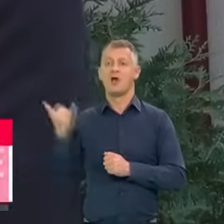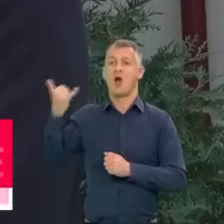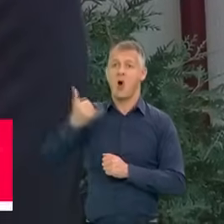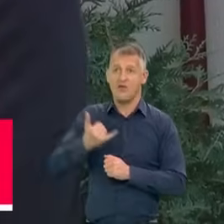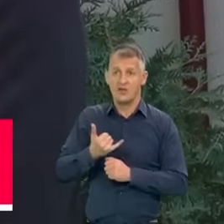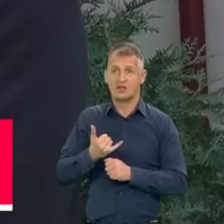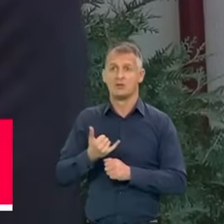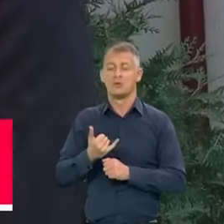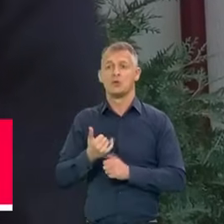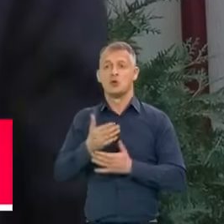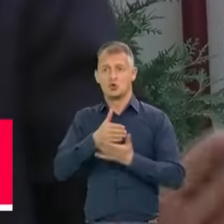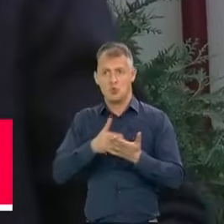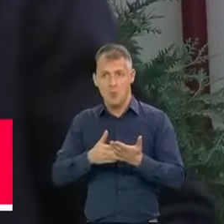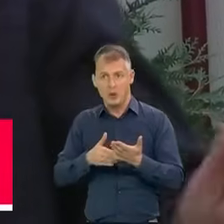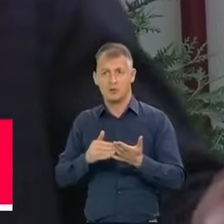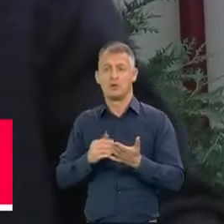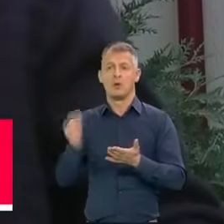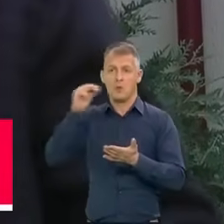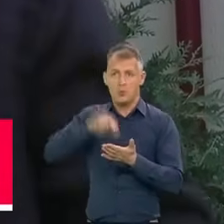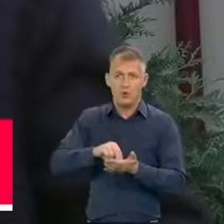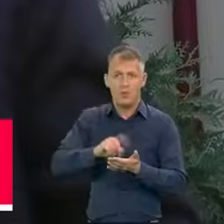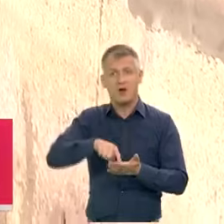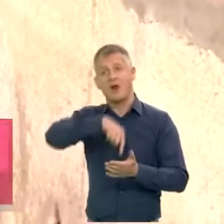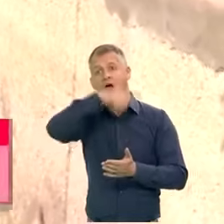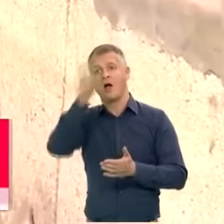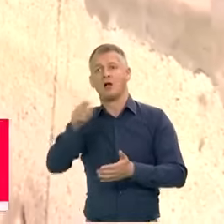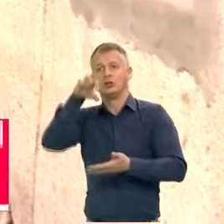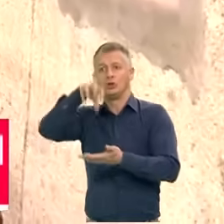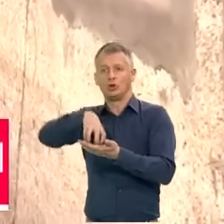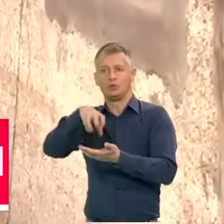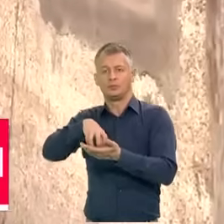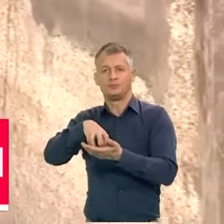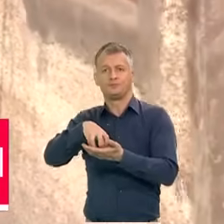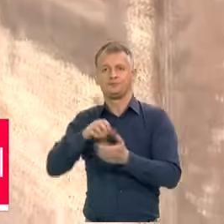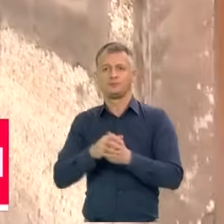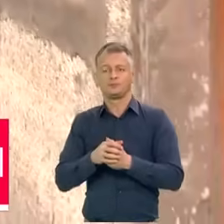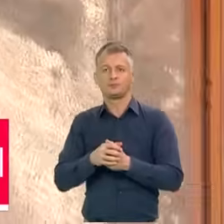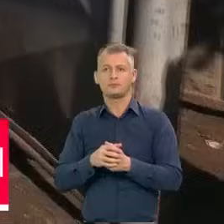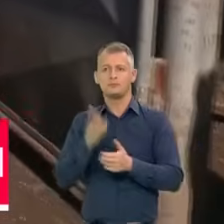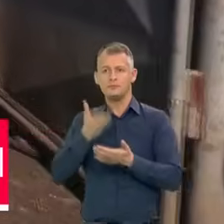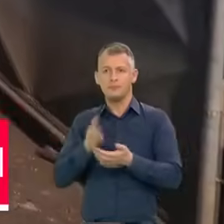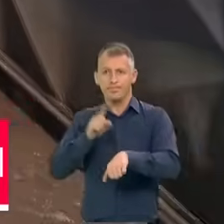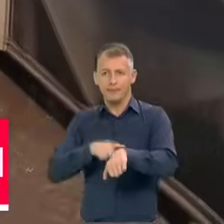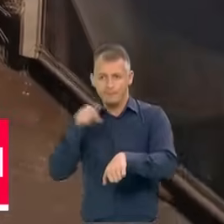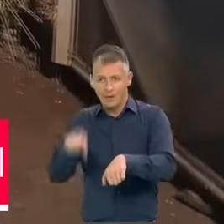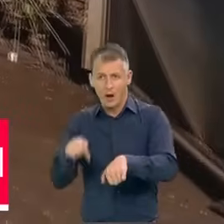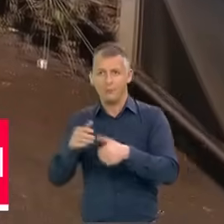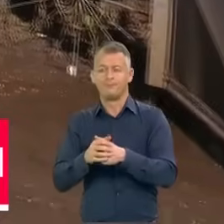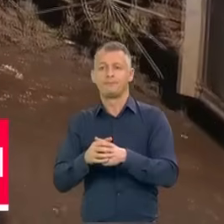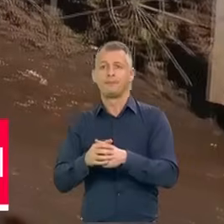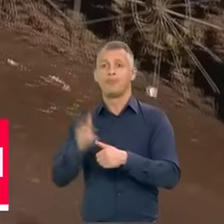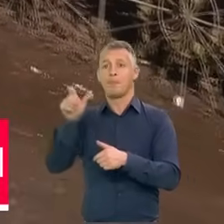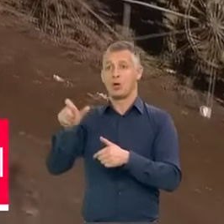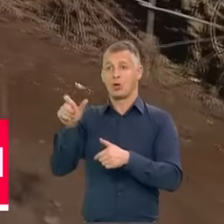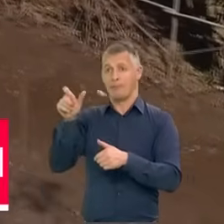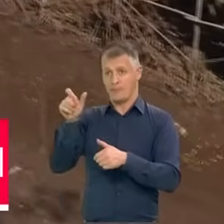bine de jumate le poziționăm într o altă parte a nu pe partea inundată pentru moment ca cetățenii